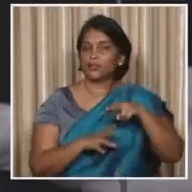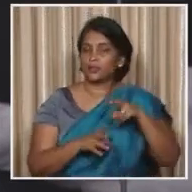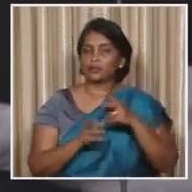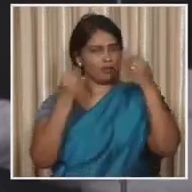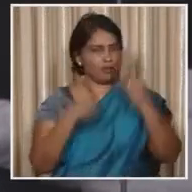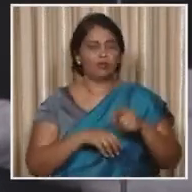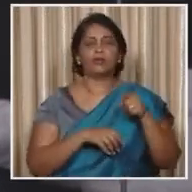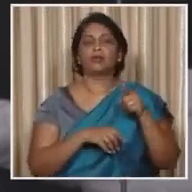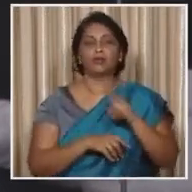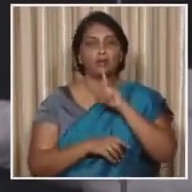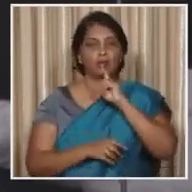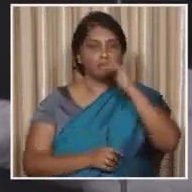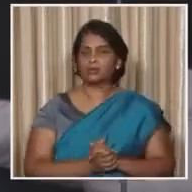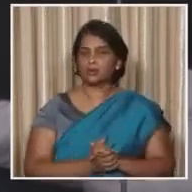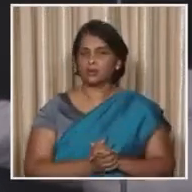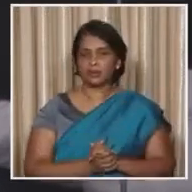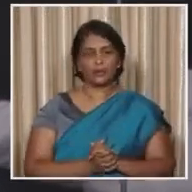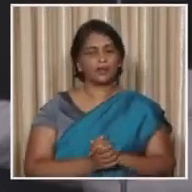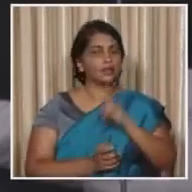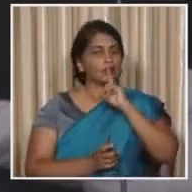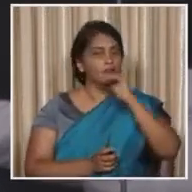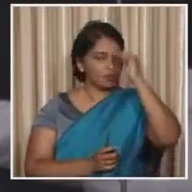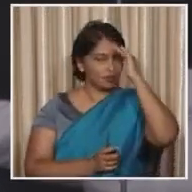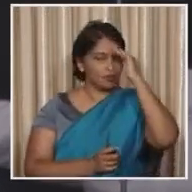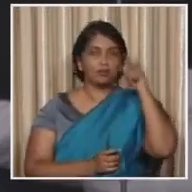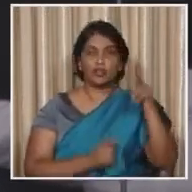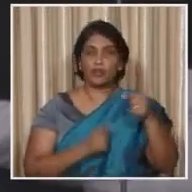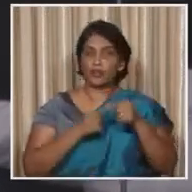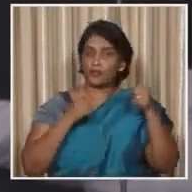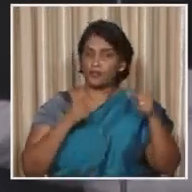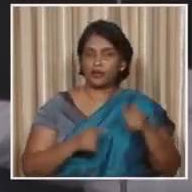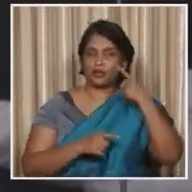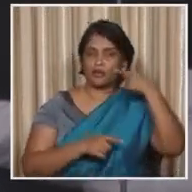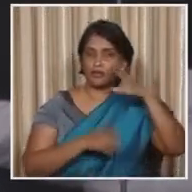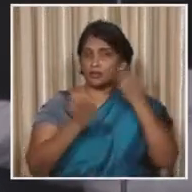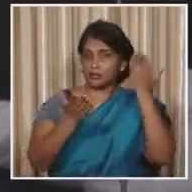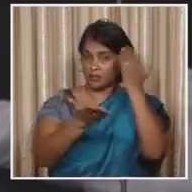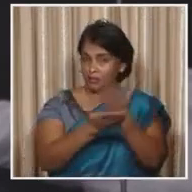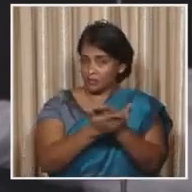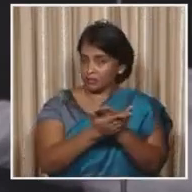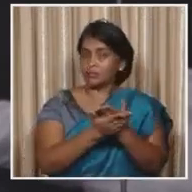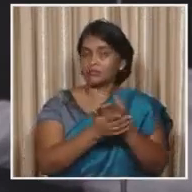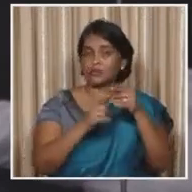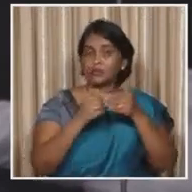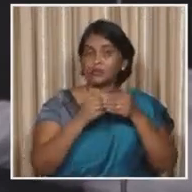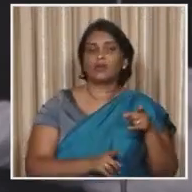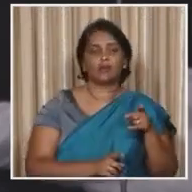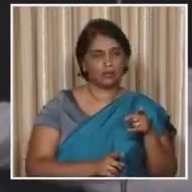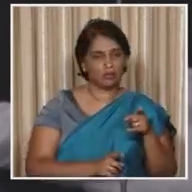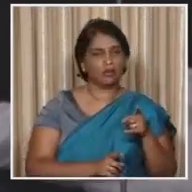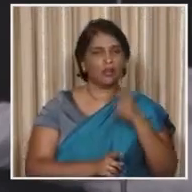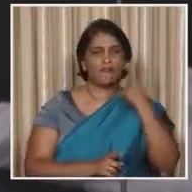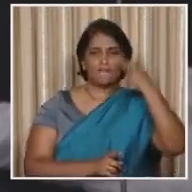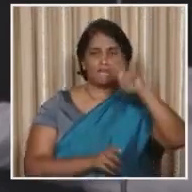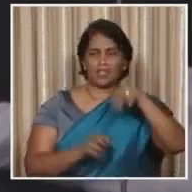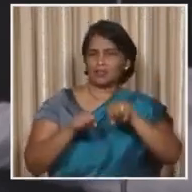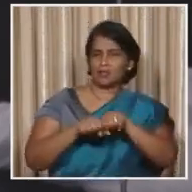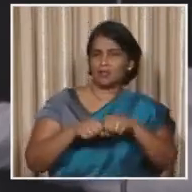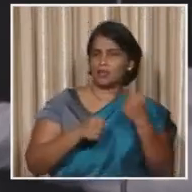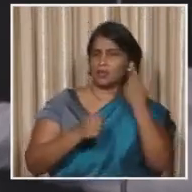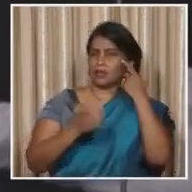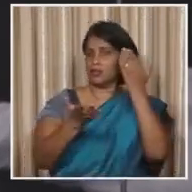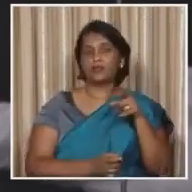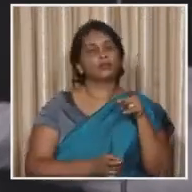යෝජනාව පැරද්දුවා කතානායකවරයා පරාදයි. කතානායකවරයාට විරුද්ධව විශ්වාසභංගයක් ගෙනෙන වාතාවරණයක් ඇතිවීමම විශ්වාසභංගයක්